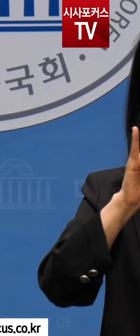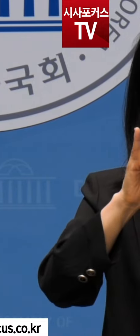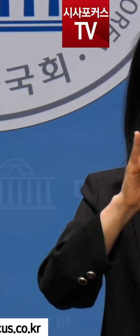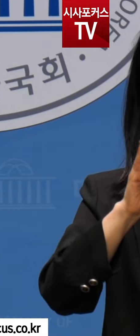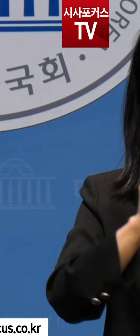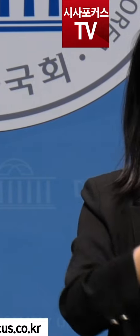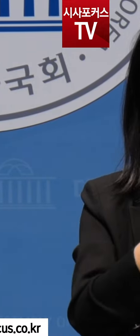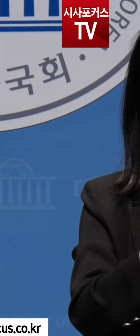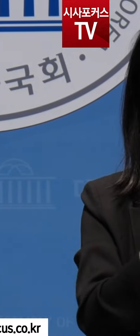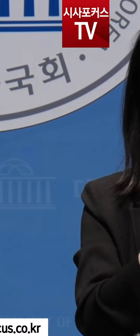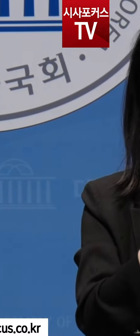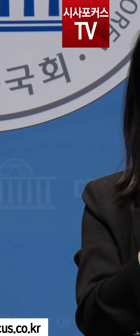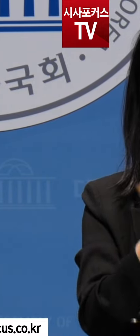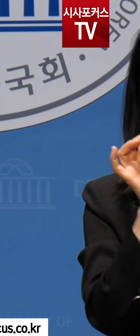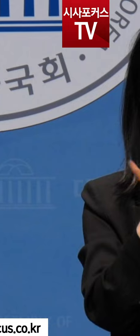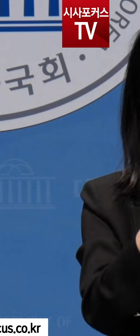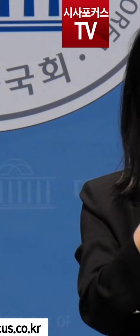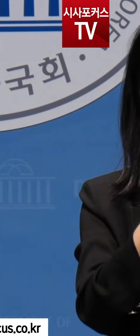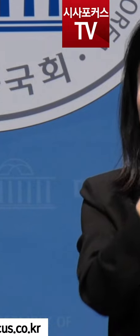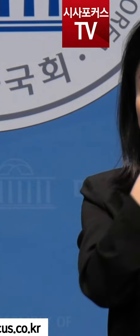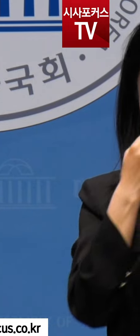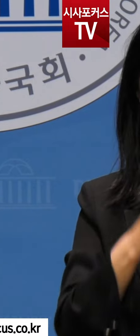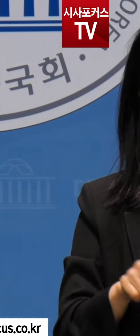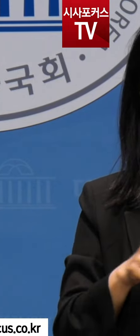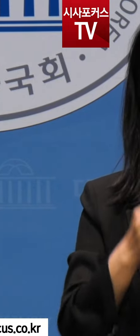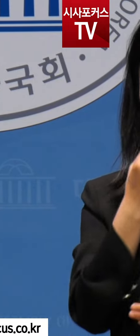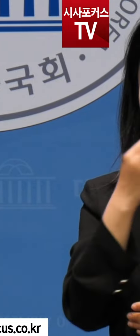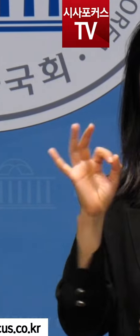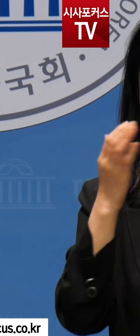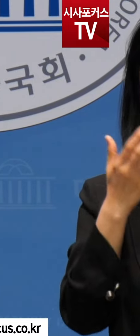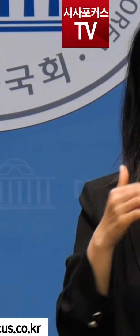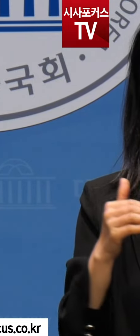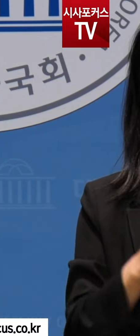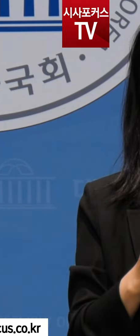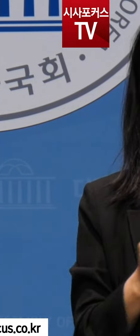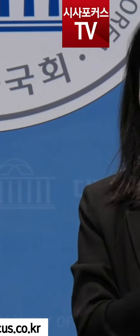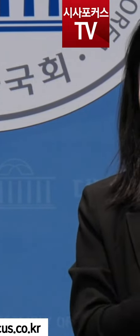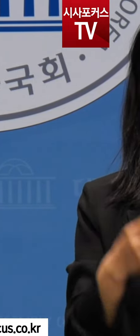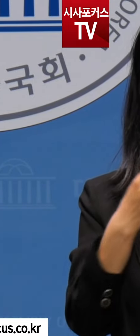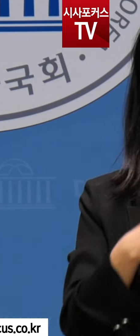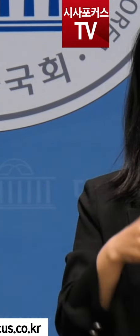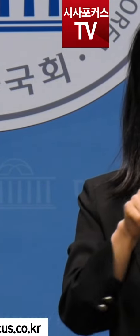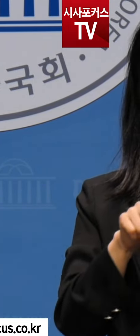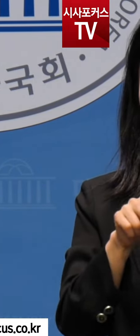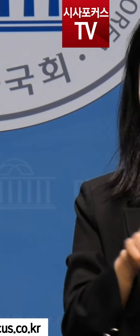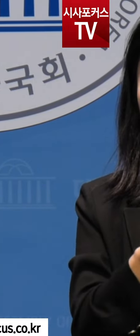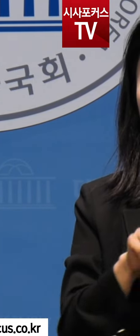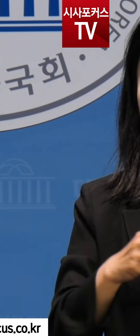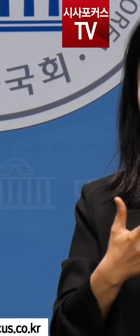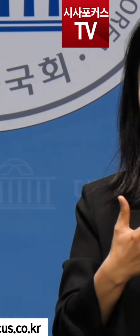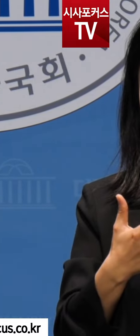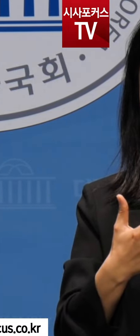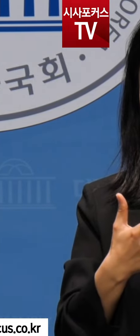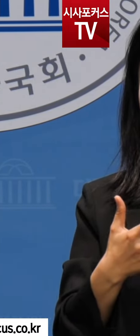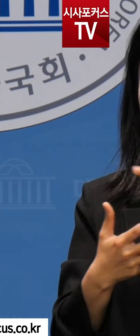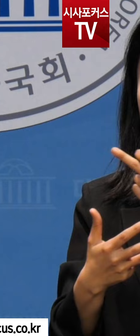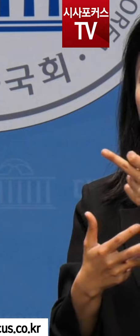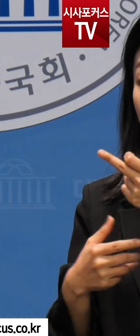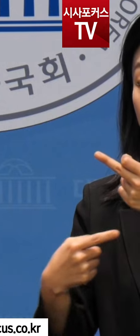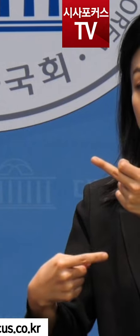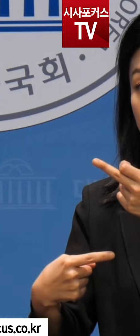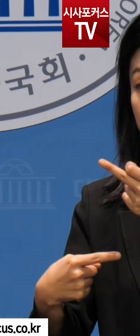유명한 문자는 법원이 증거로 판단했습니다. 4. 2010년 10월 28일과 11월